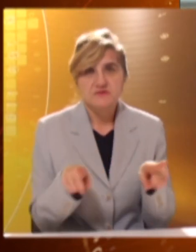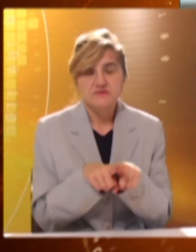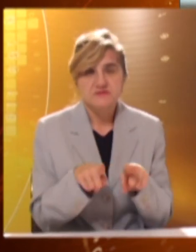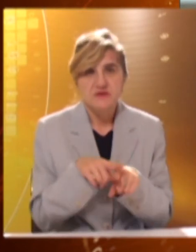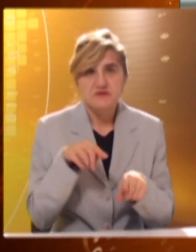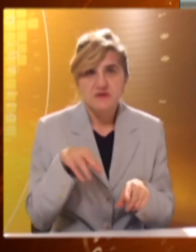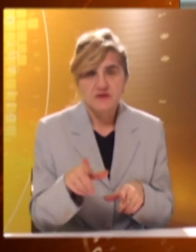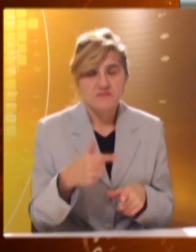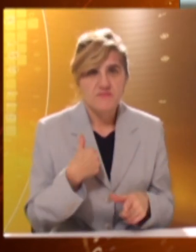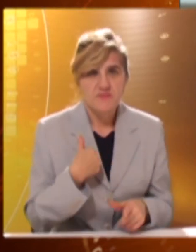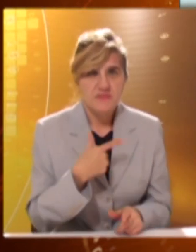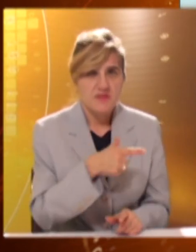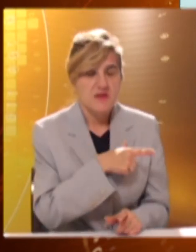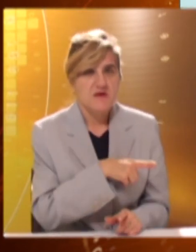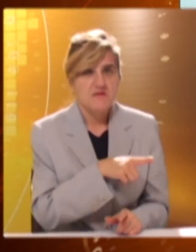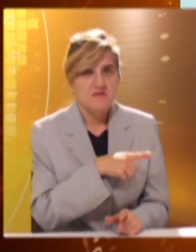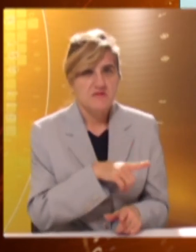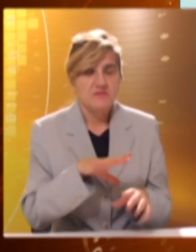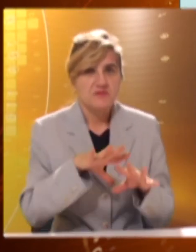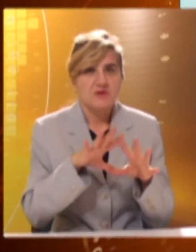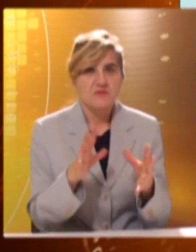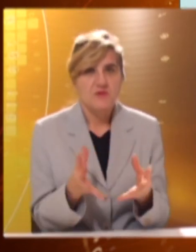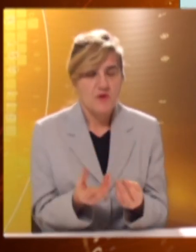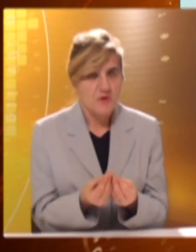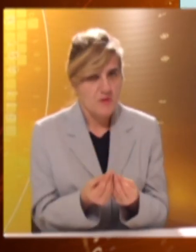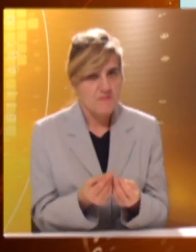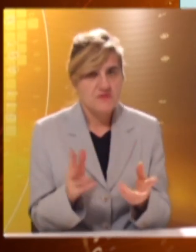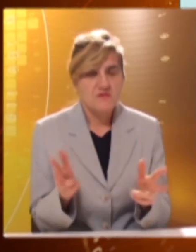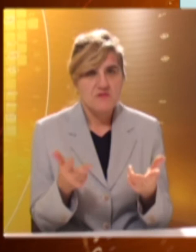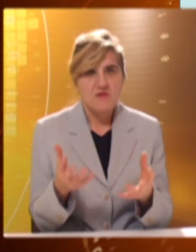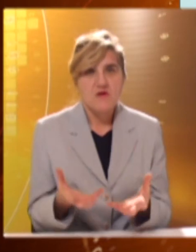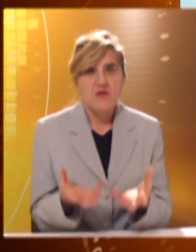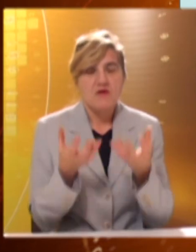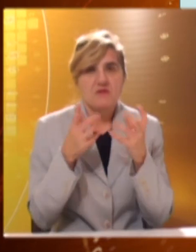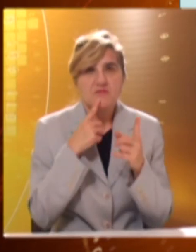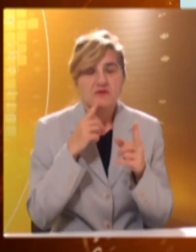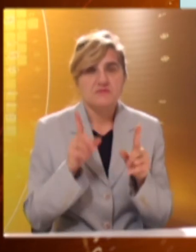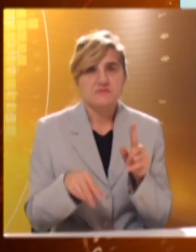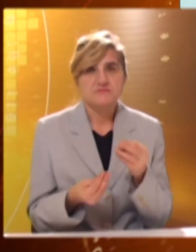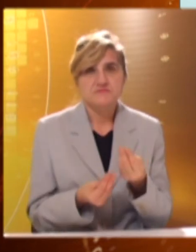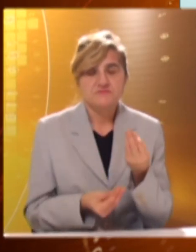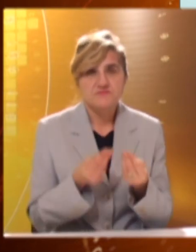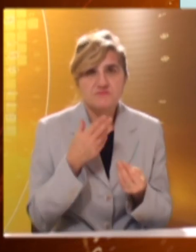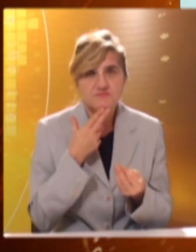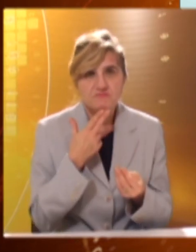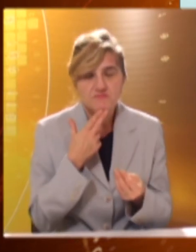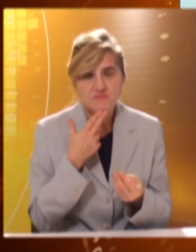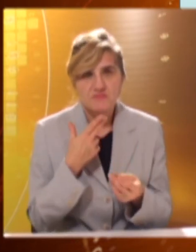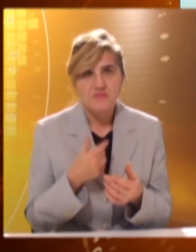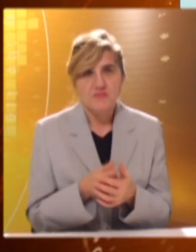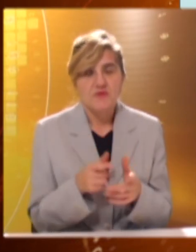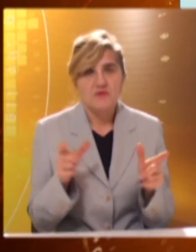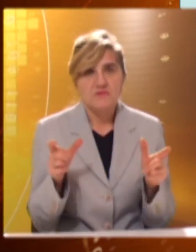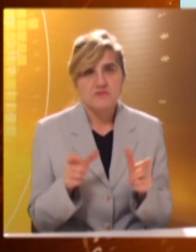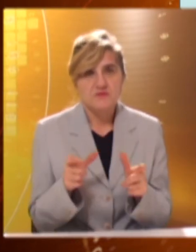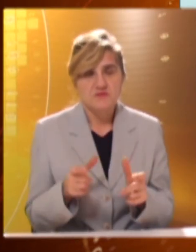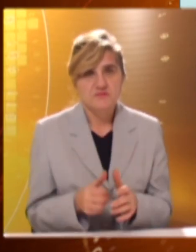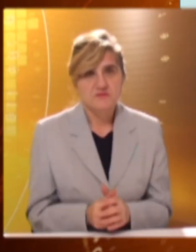testvérem is oda jár, meg szeretem azt a kézilabdát, mert labdákkal szokunk játszani,